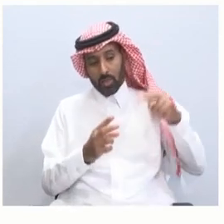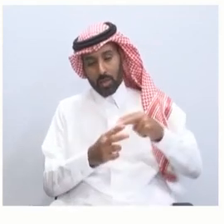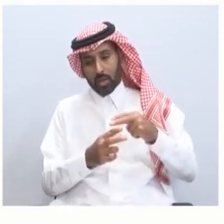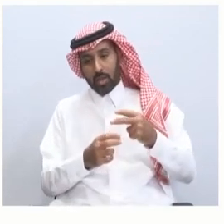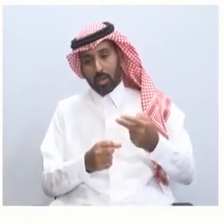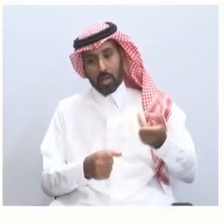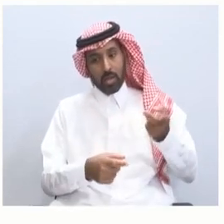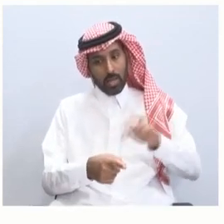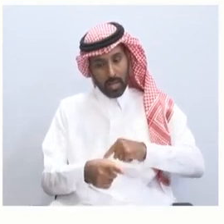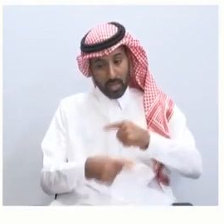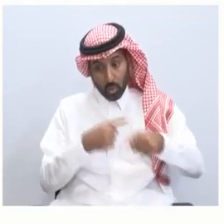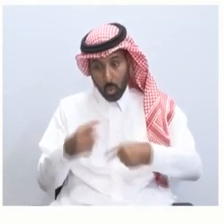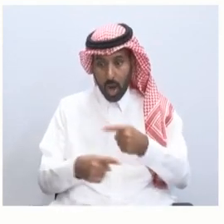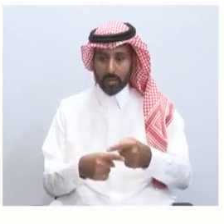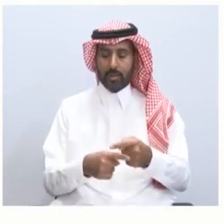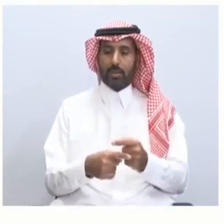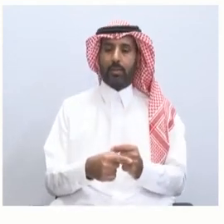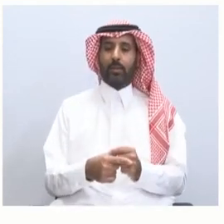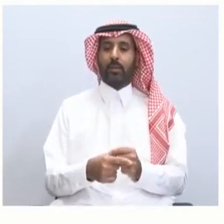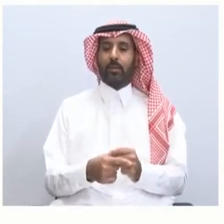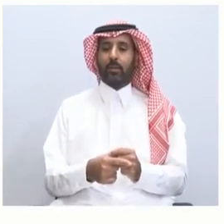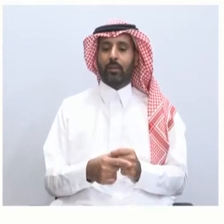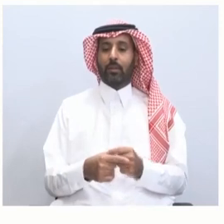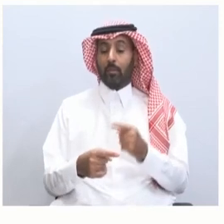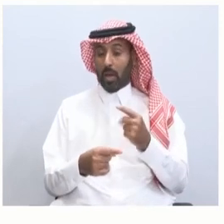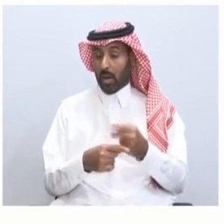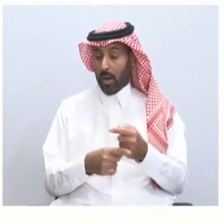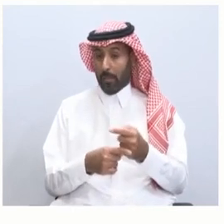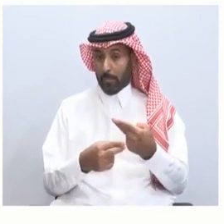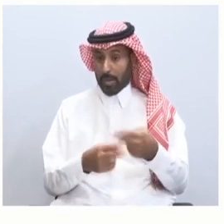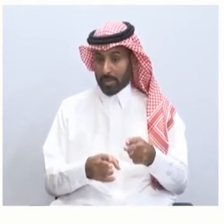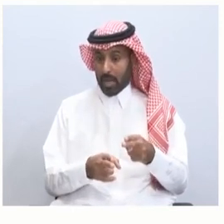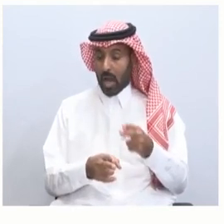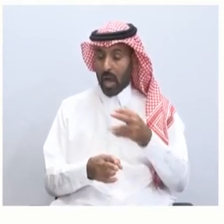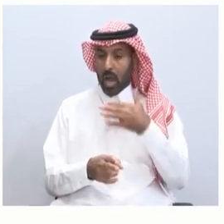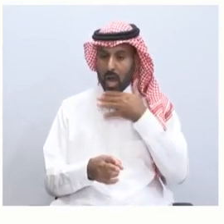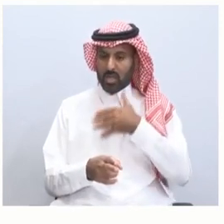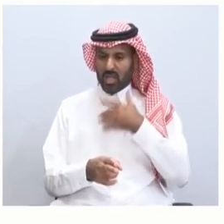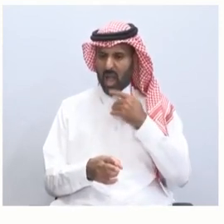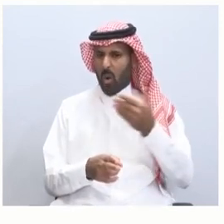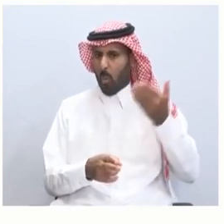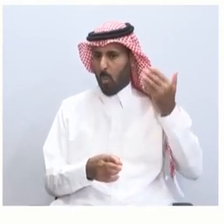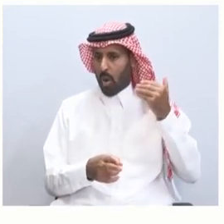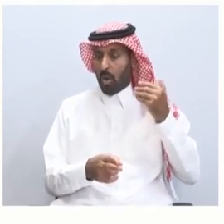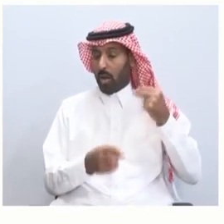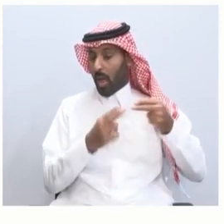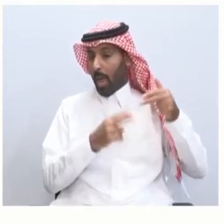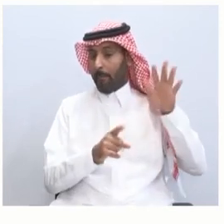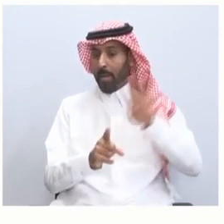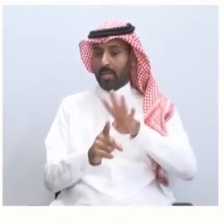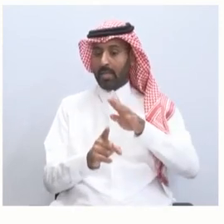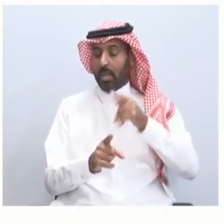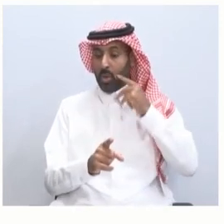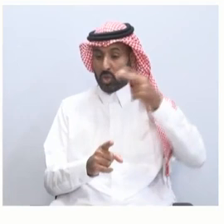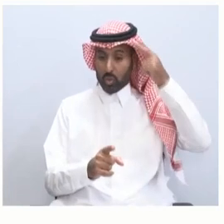لكي يواصل ما قام به اجداده واسلا فه من ائمه الدوله السعوديه